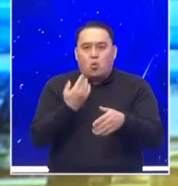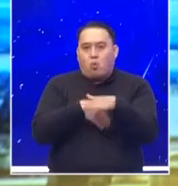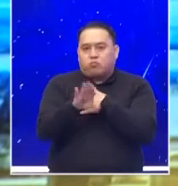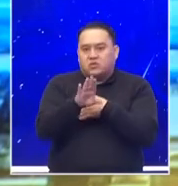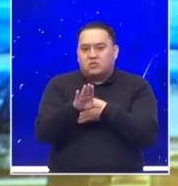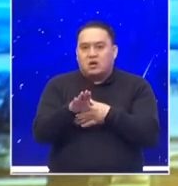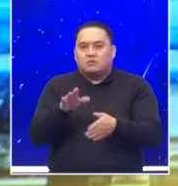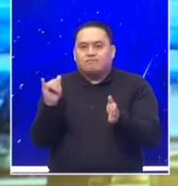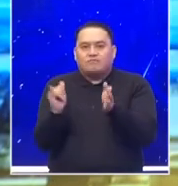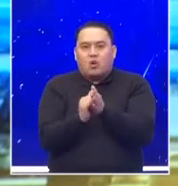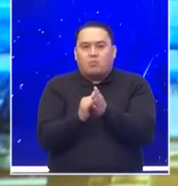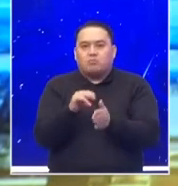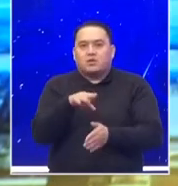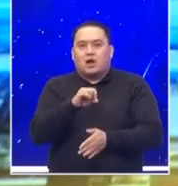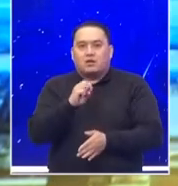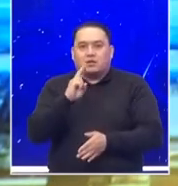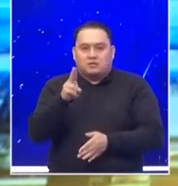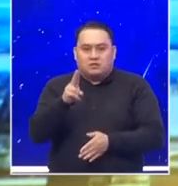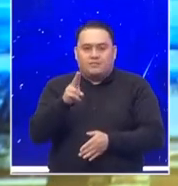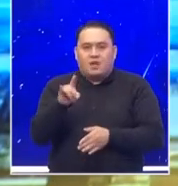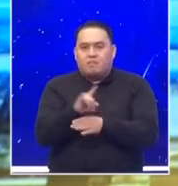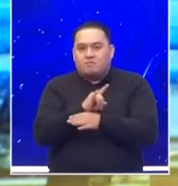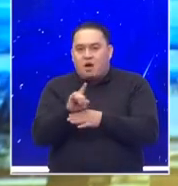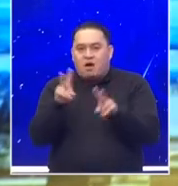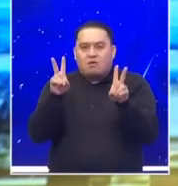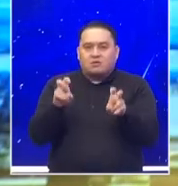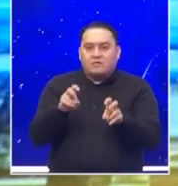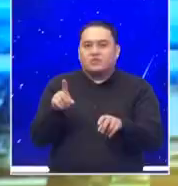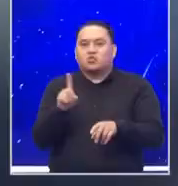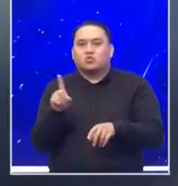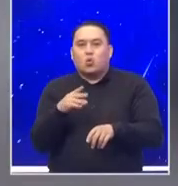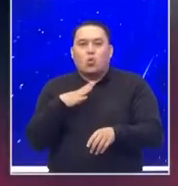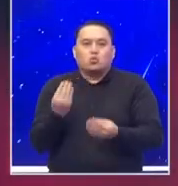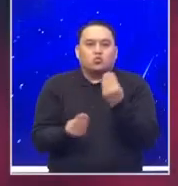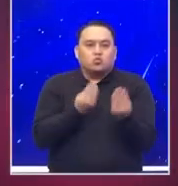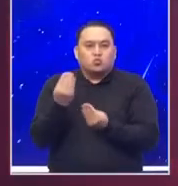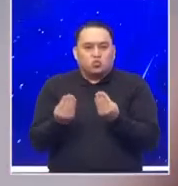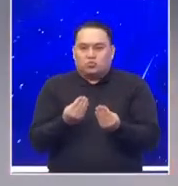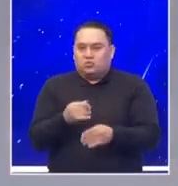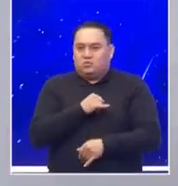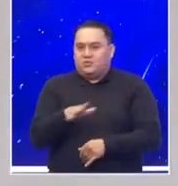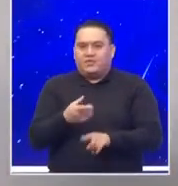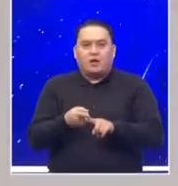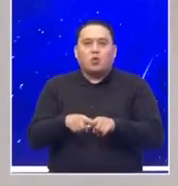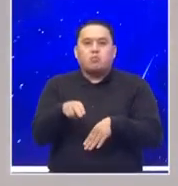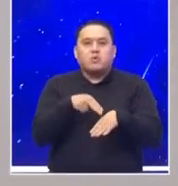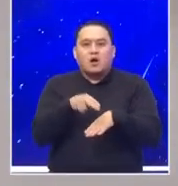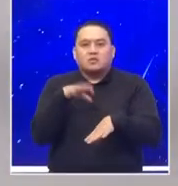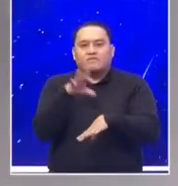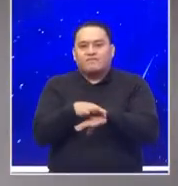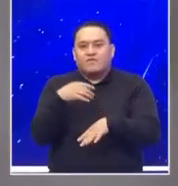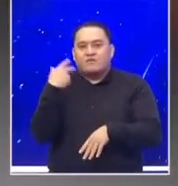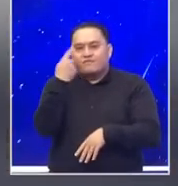прикрепляет к машине надпись пранк казахстанцы не оценили действие пранкеров посчитав шутку неуместной между тем полицейские выяснили что